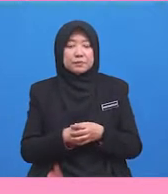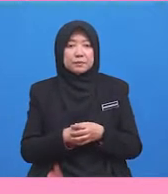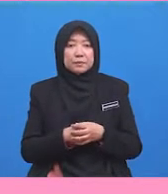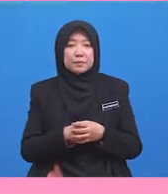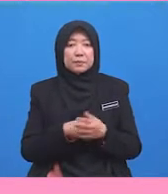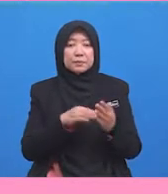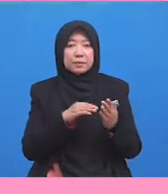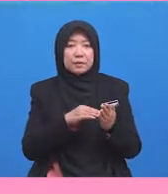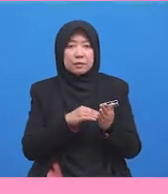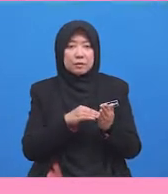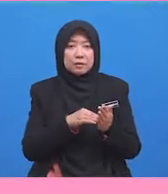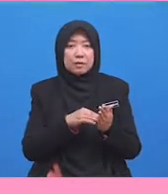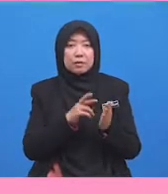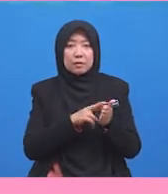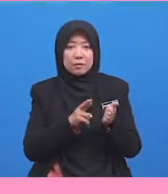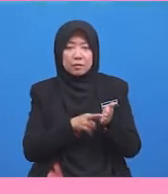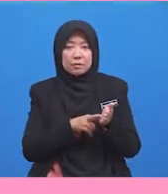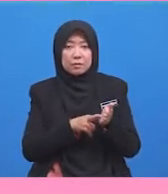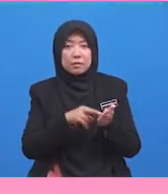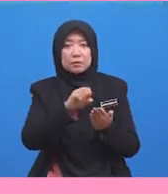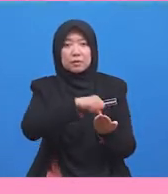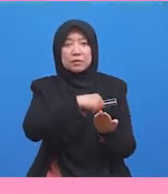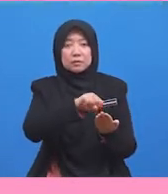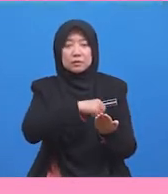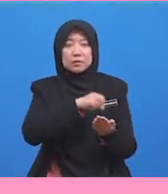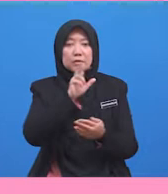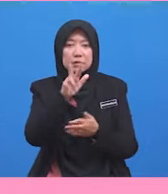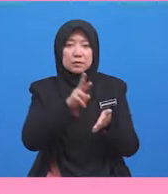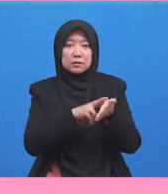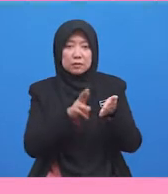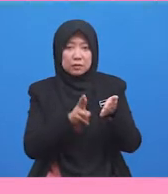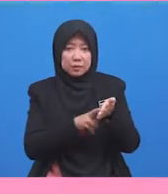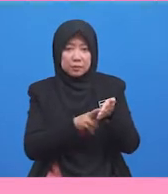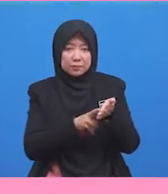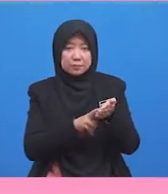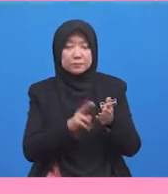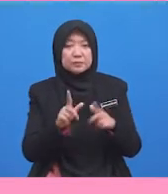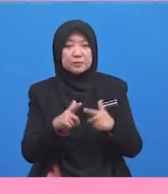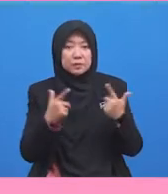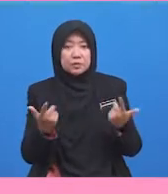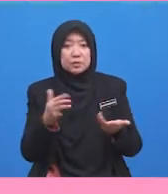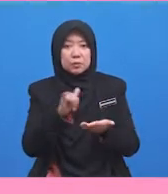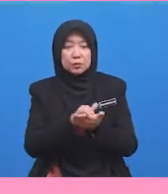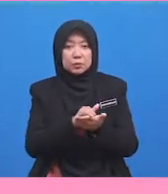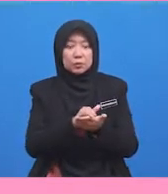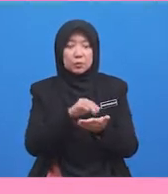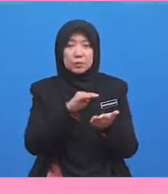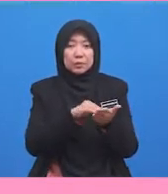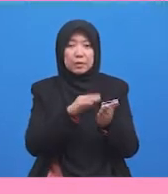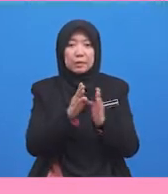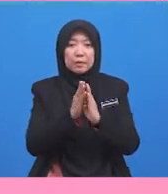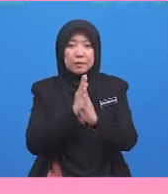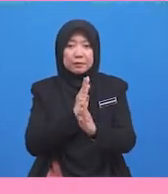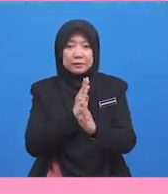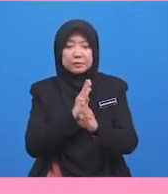ialah bilangan rangkap saja ini adalah tiga rangkap Selain itu bilangan baris saja ini